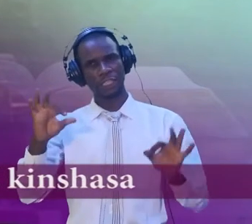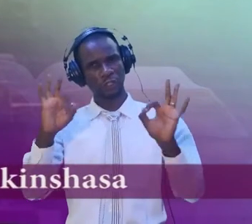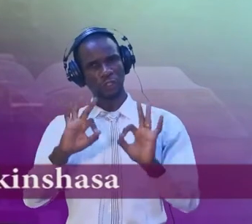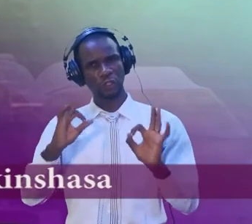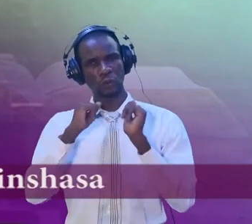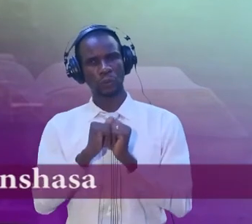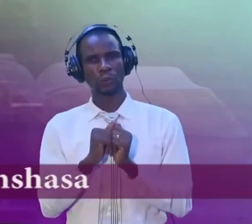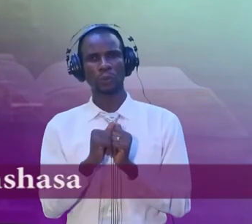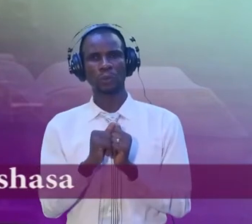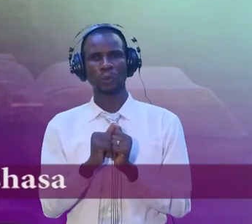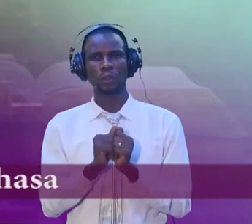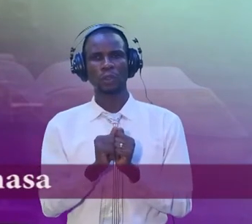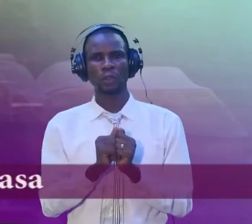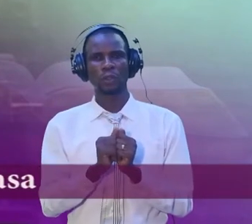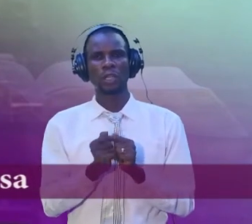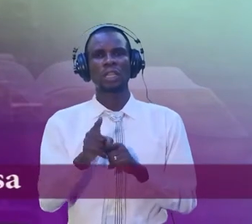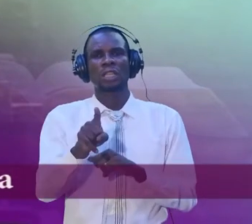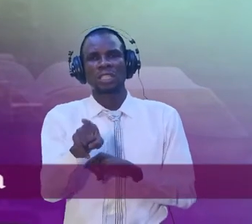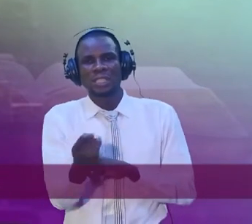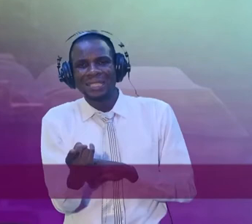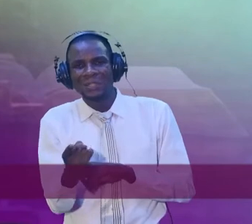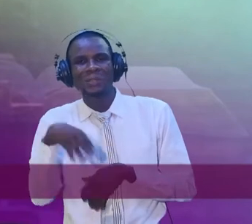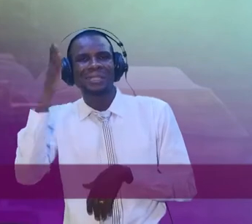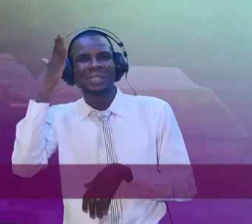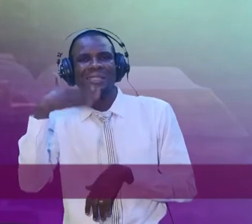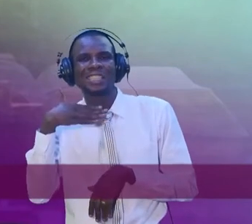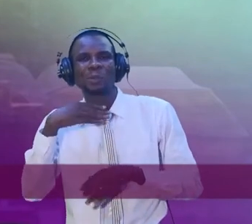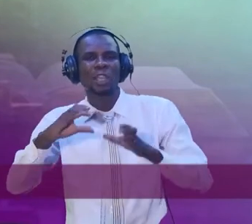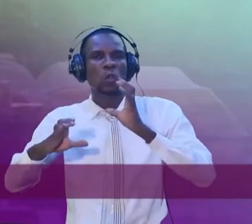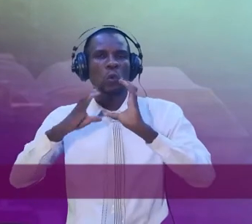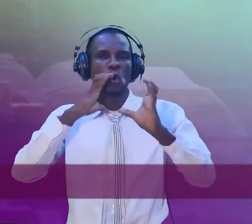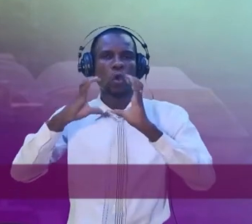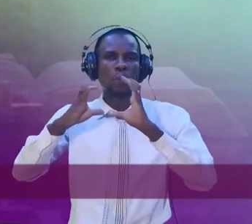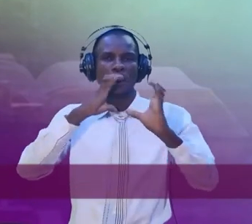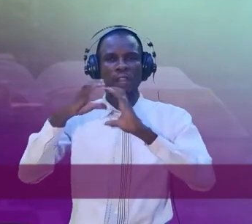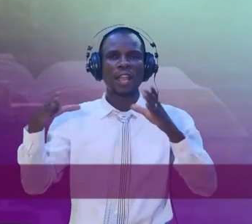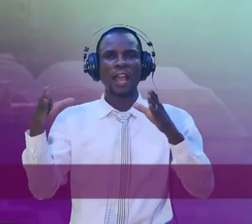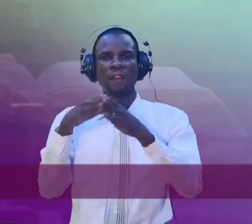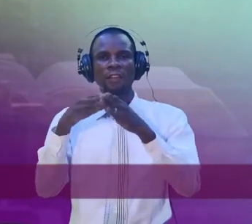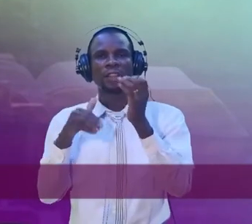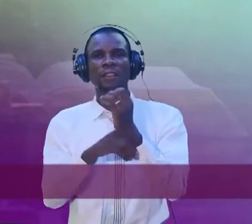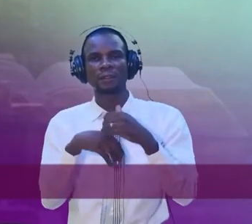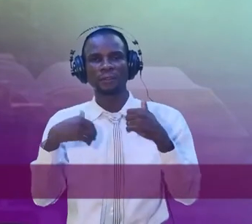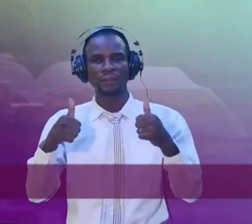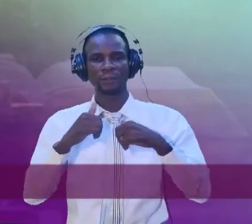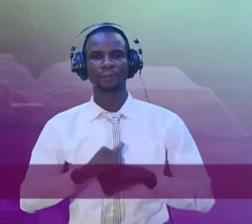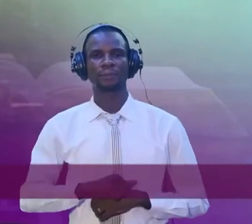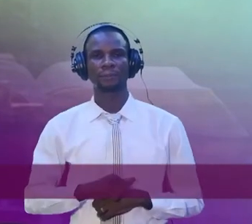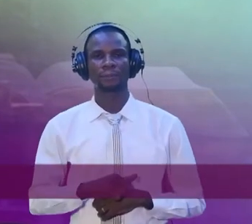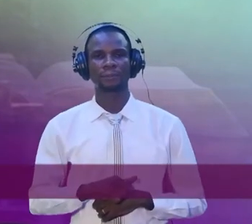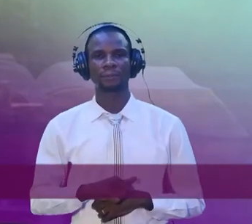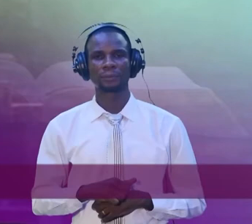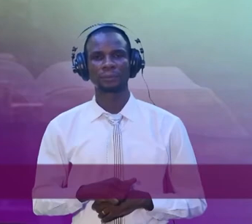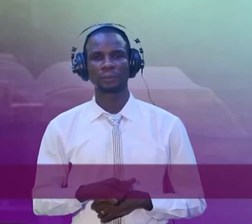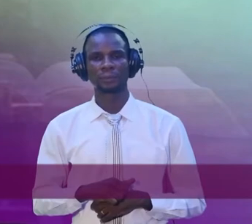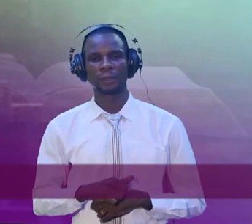ikiwa wafu wanapoteza ufahamu wote, sasa wale pepo, zile pepo zinaoongea na watu